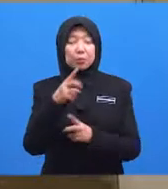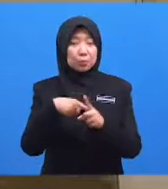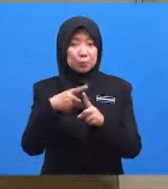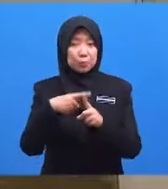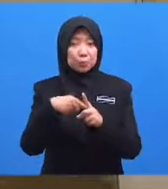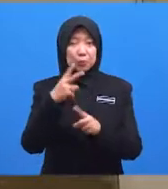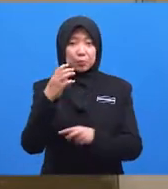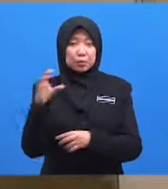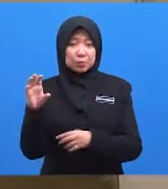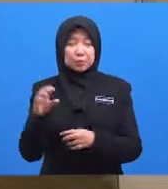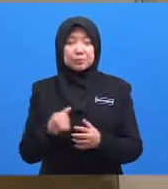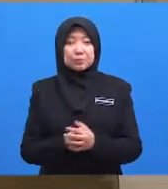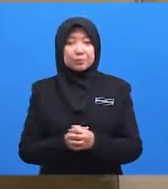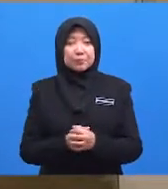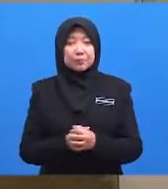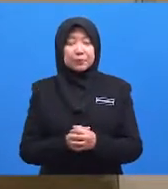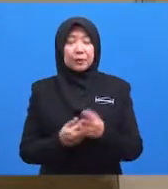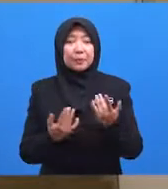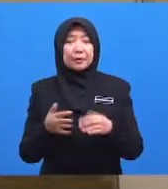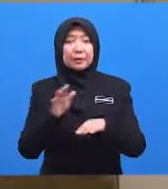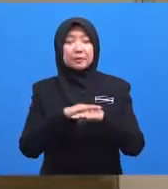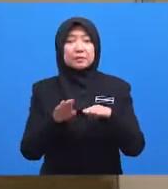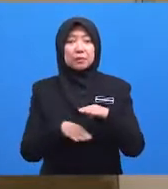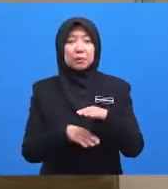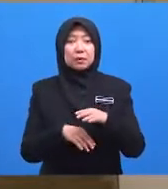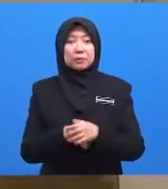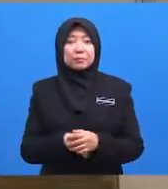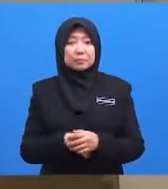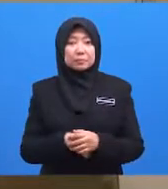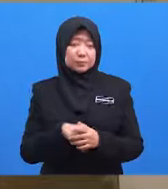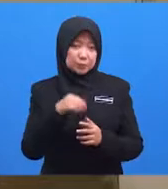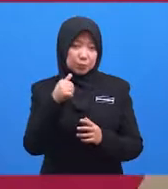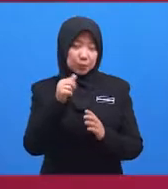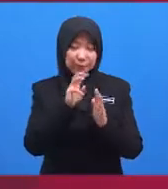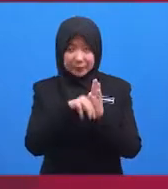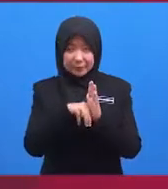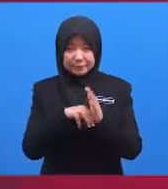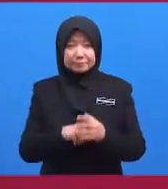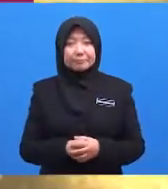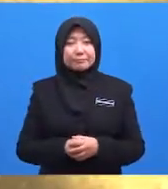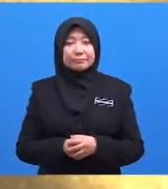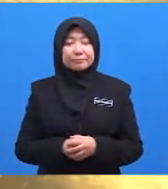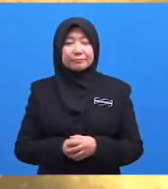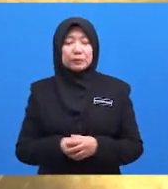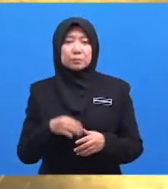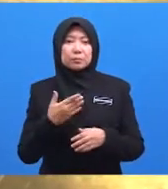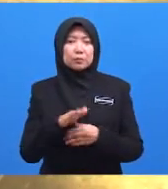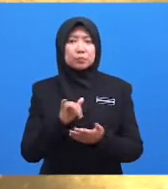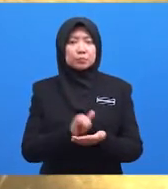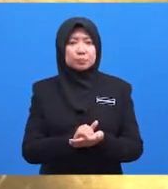Celsius dengan api atas dan bawah selama 10 minit. Selepas